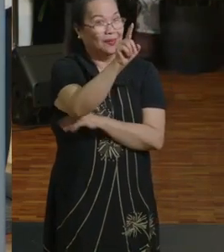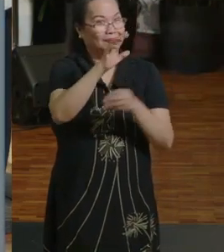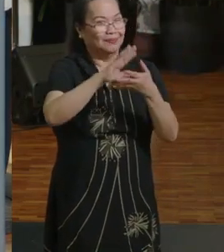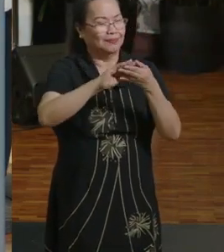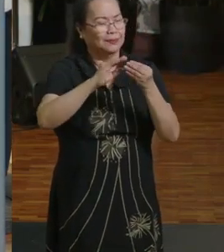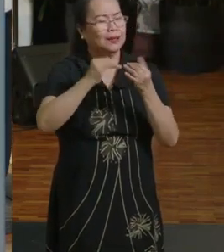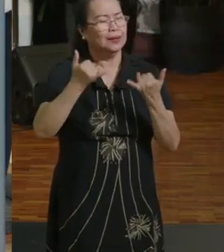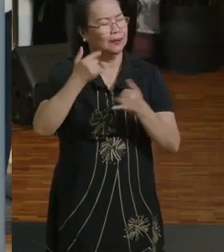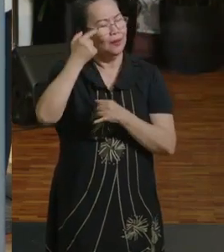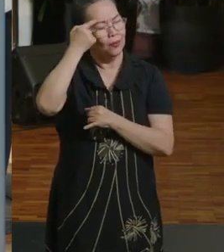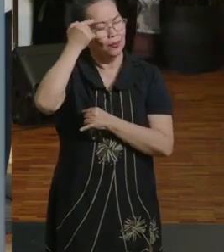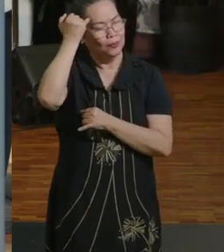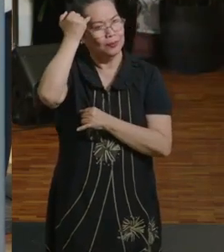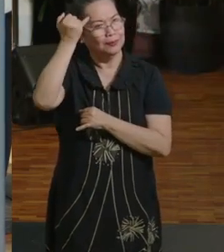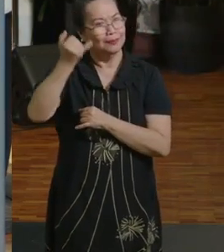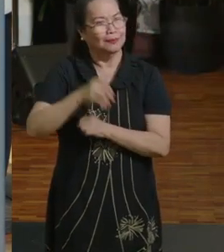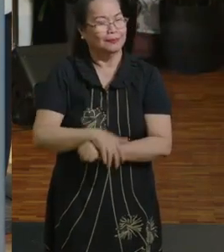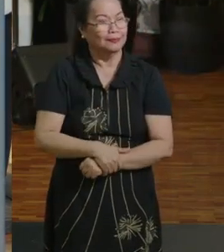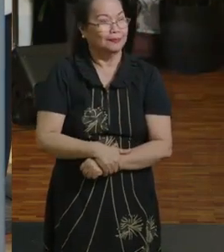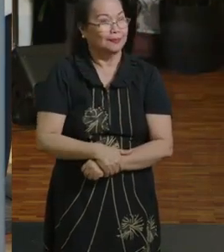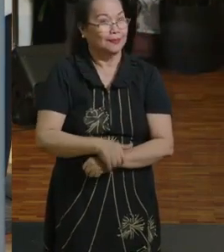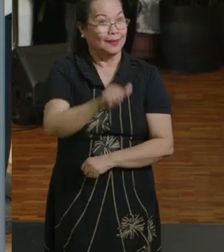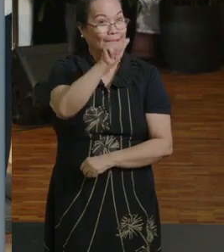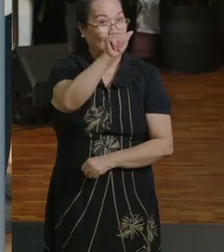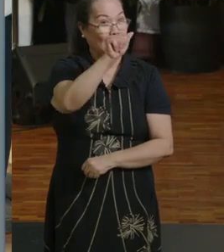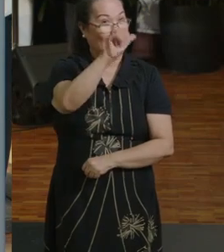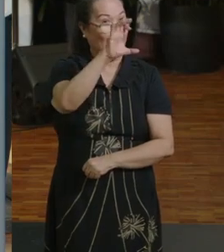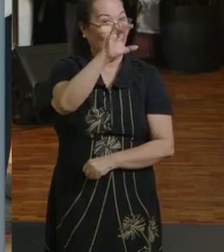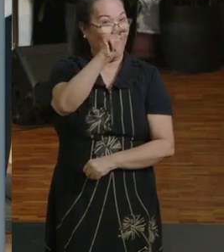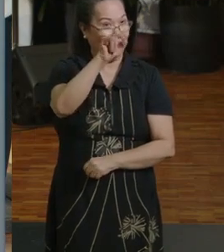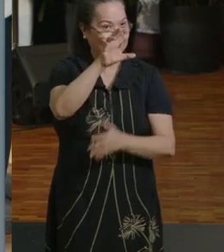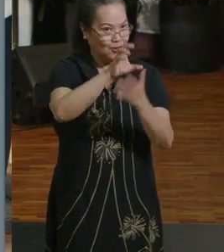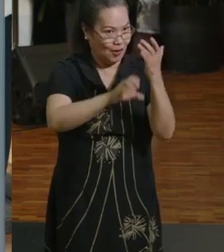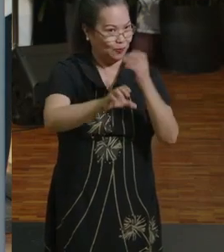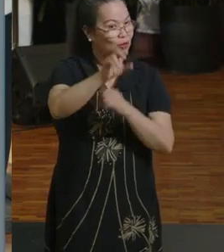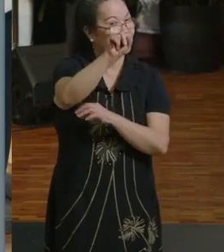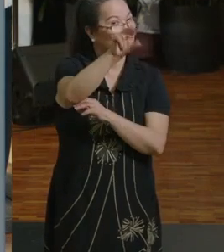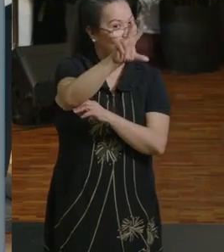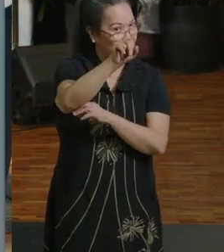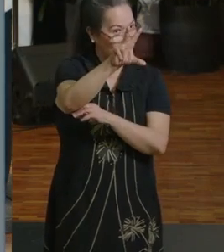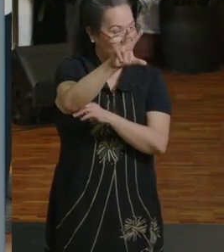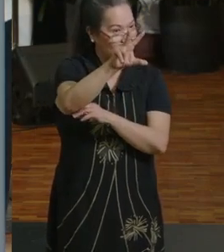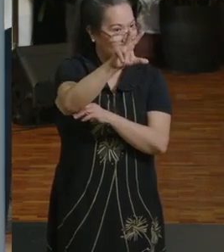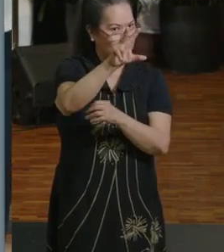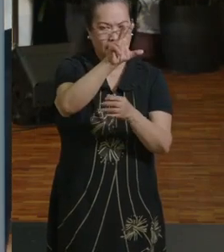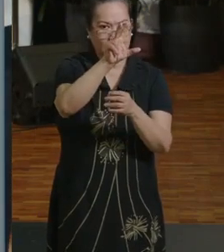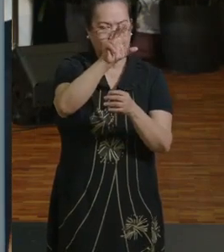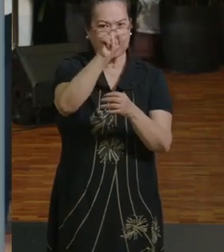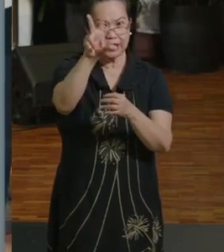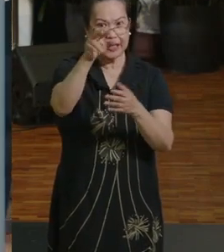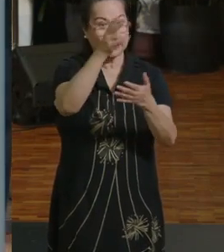lang naisip. Sa Acts 13, chapter 1.